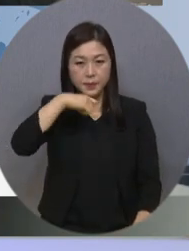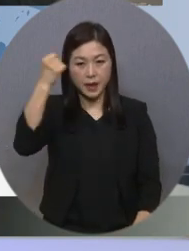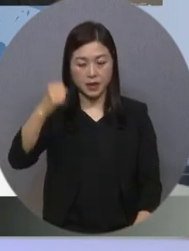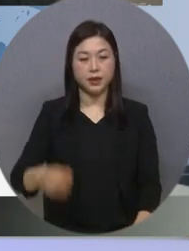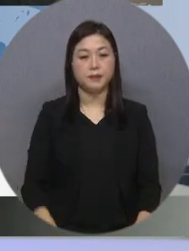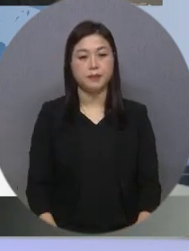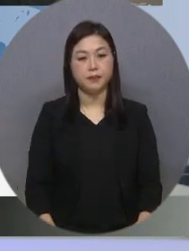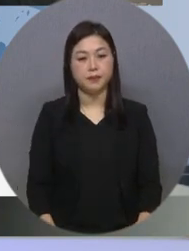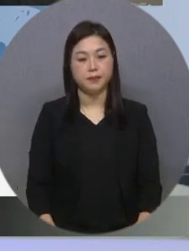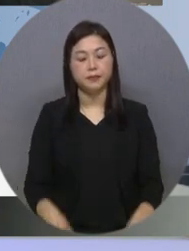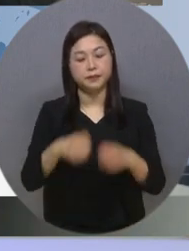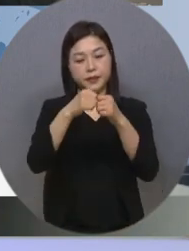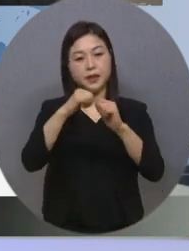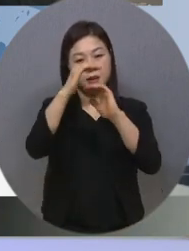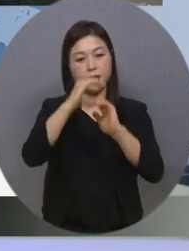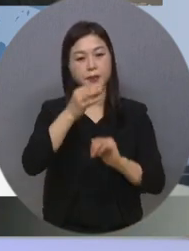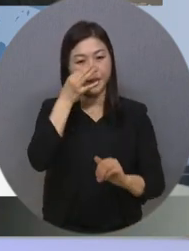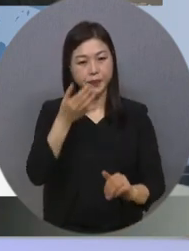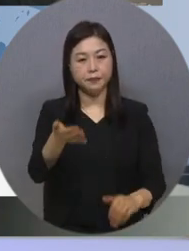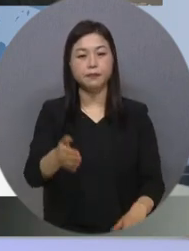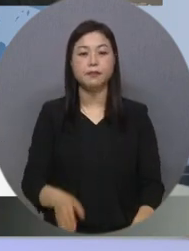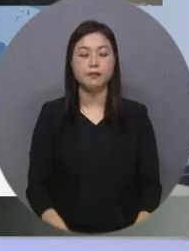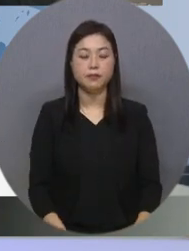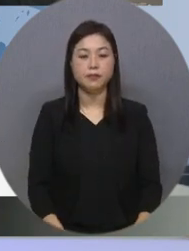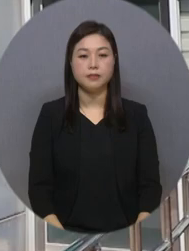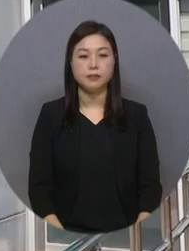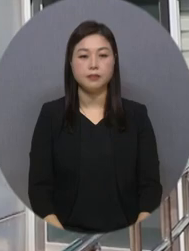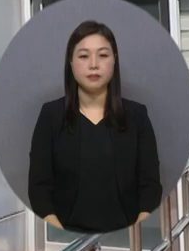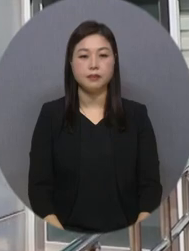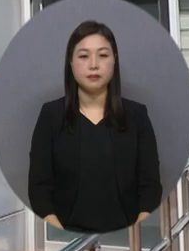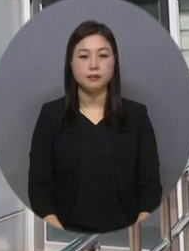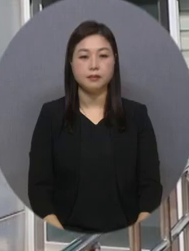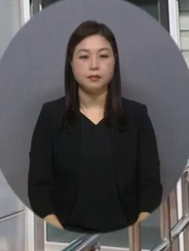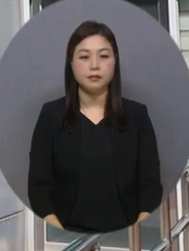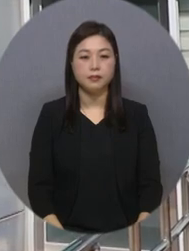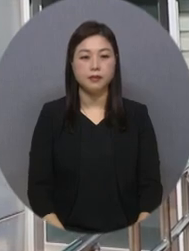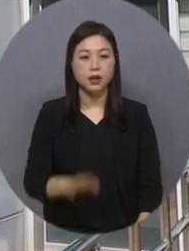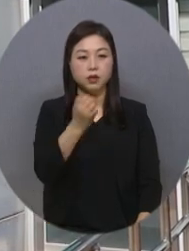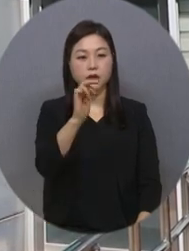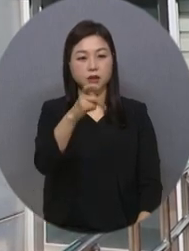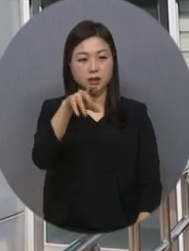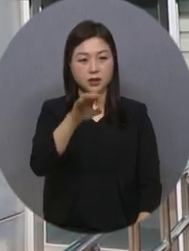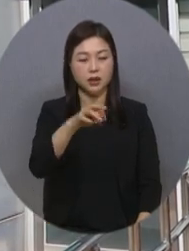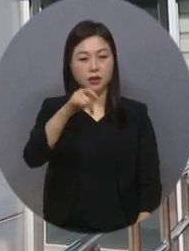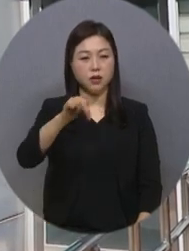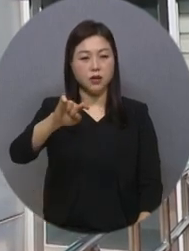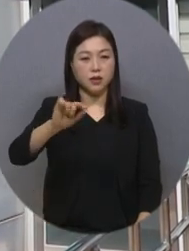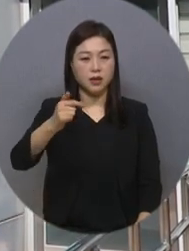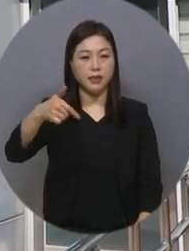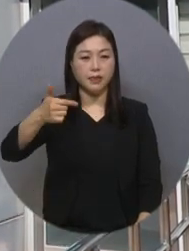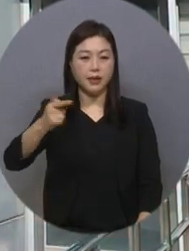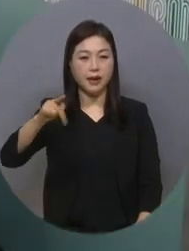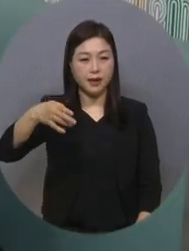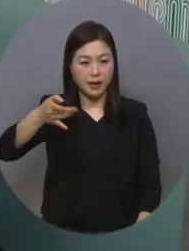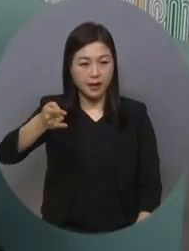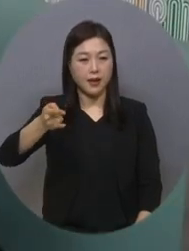선정됐습니다. 자세한 소식 김정영 기자가 전합니다. 광양시 서산나래 장애인